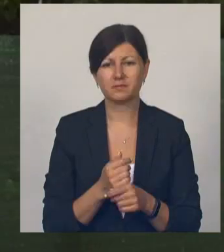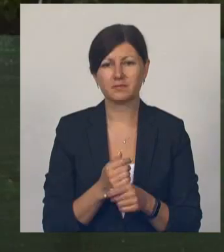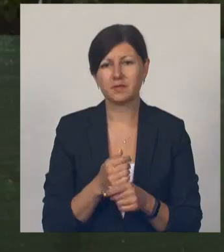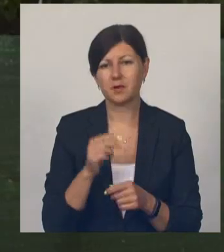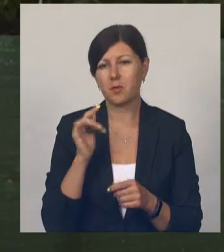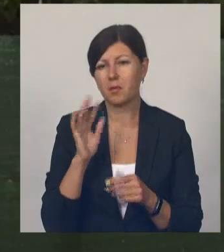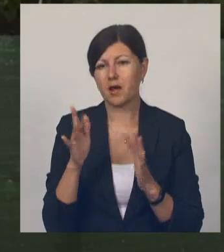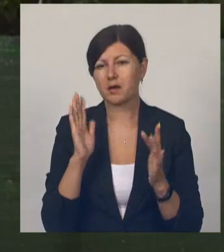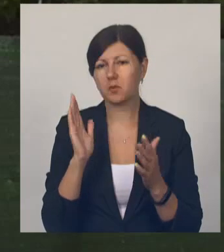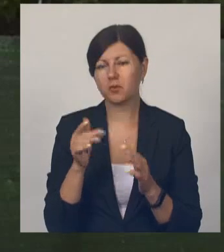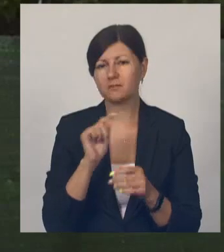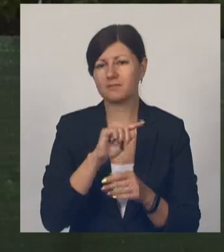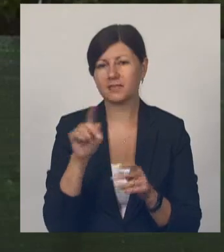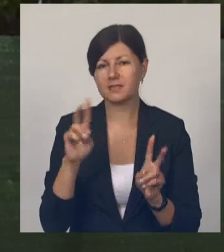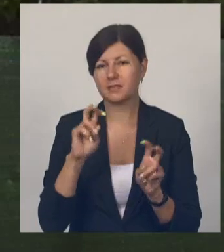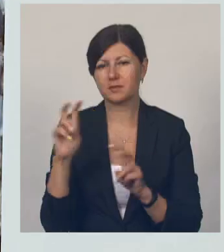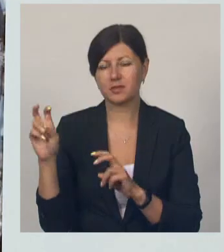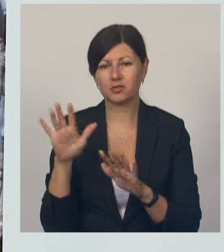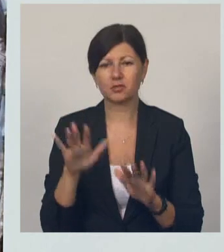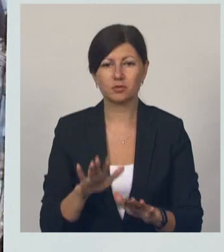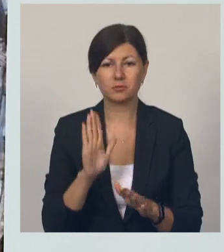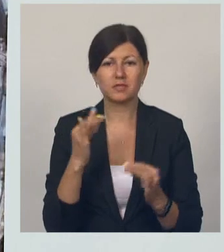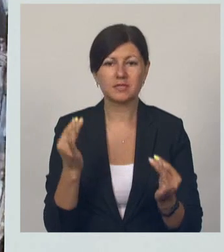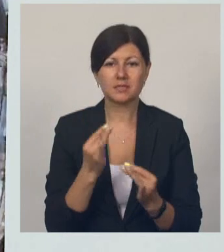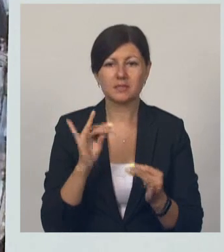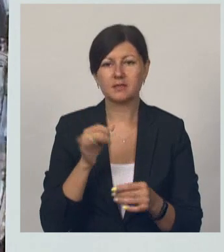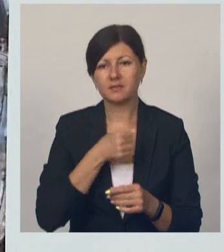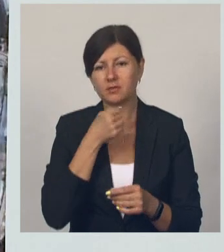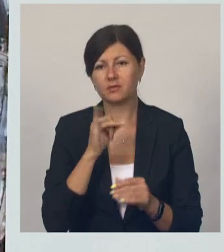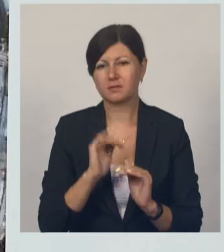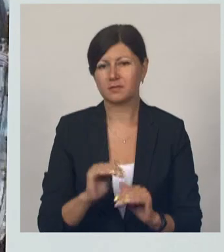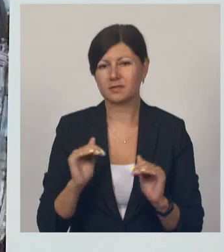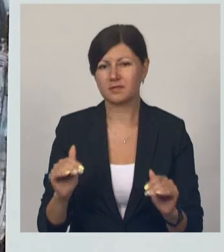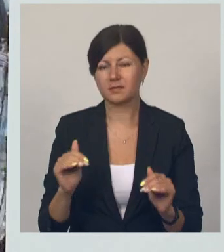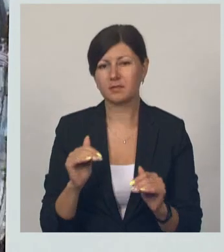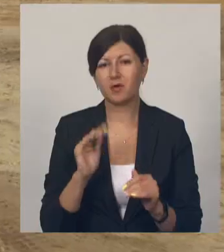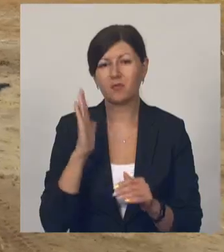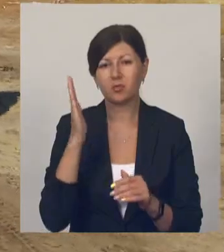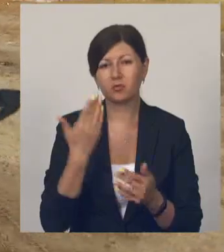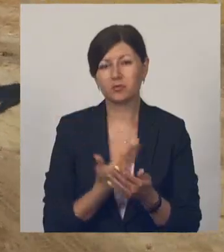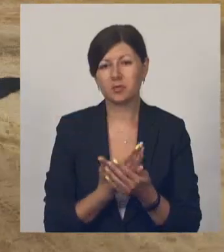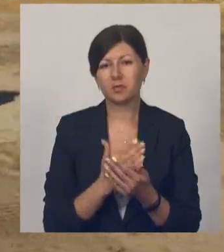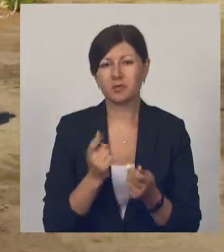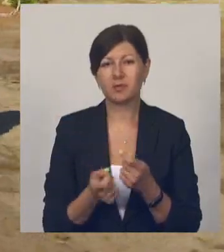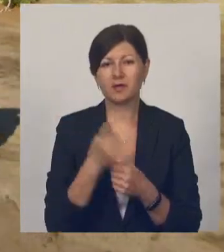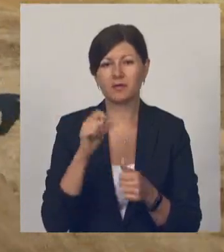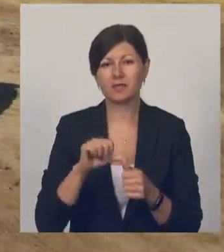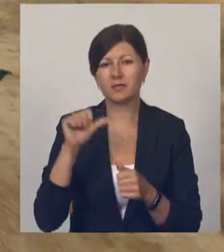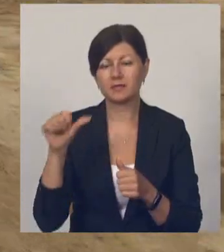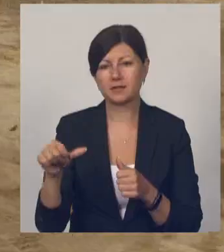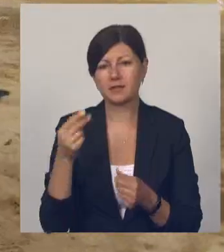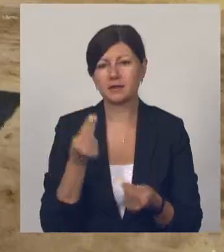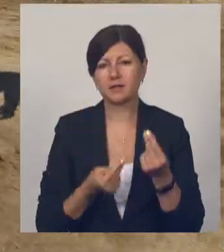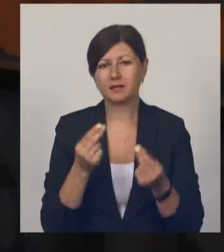Парк разделят на несколько тематических зон. Будет интересно как детям, так и взрослым. В будущем, к примеру, появится отдельный аттракцион